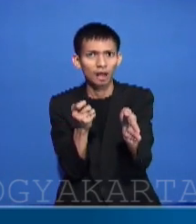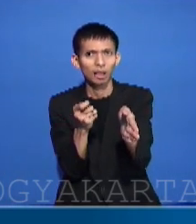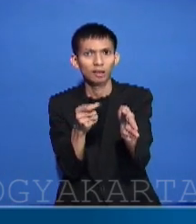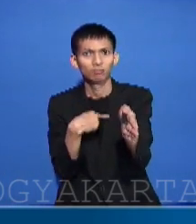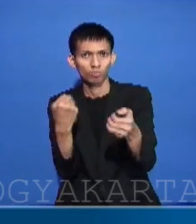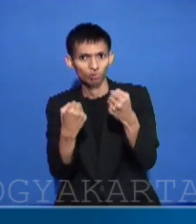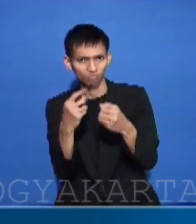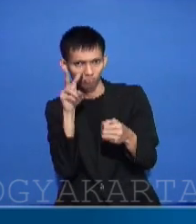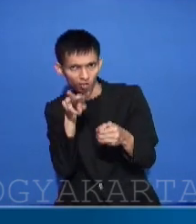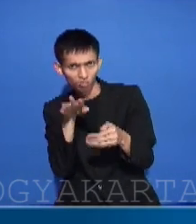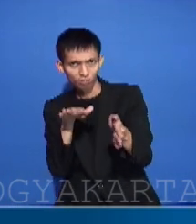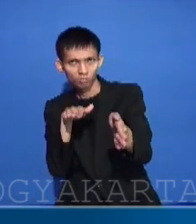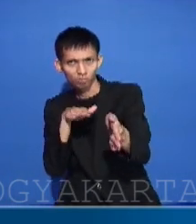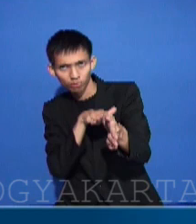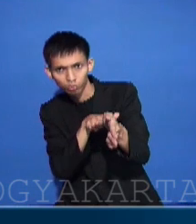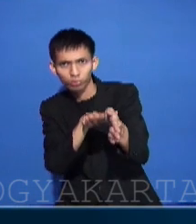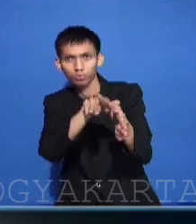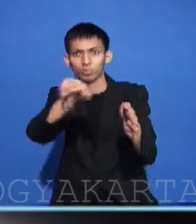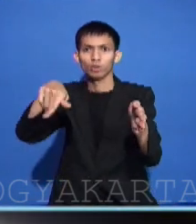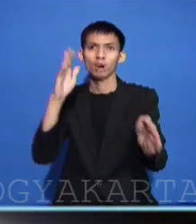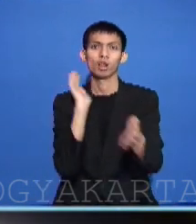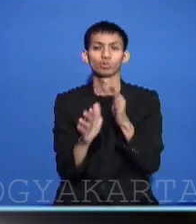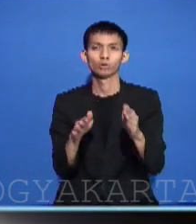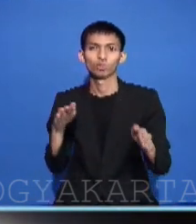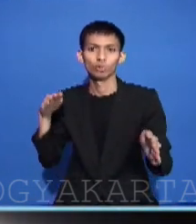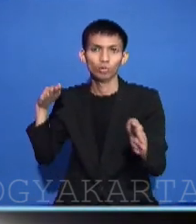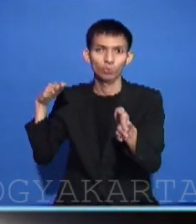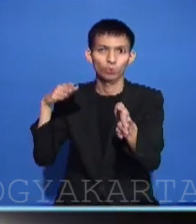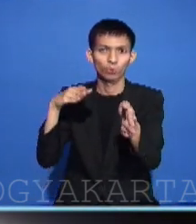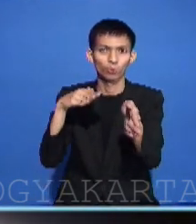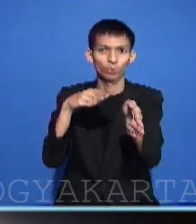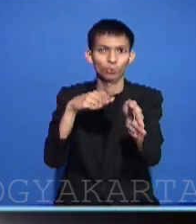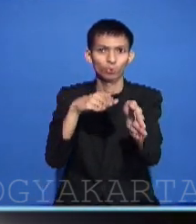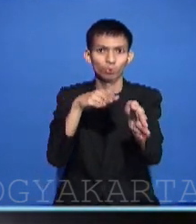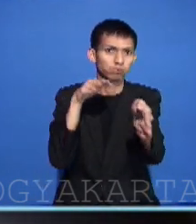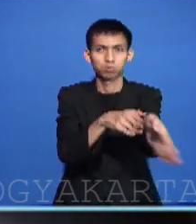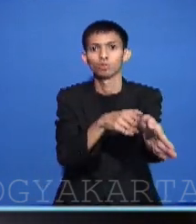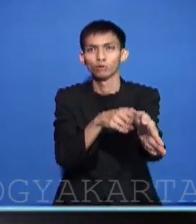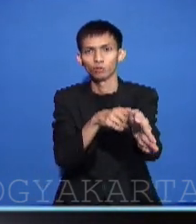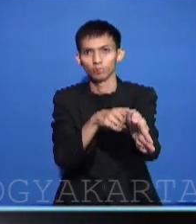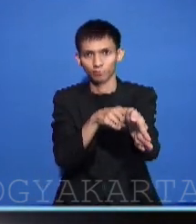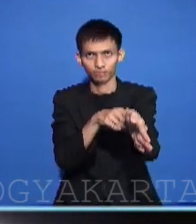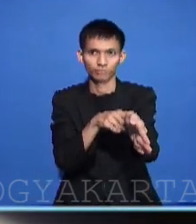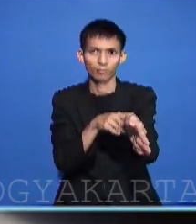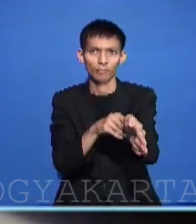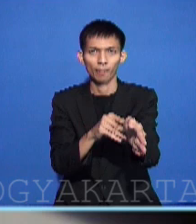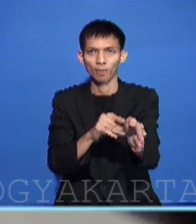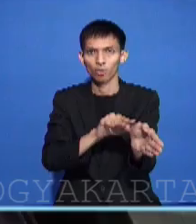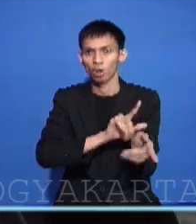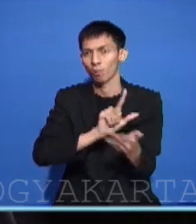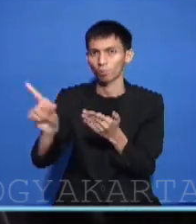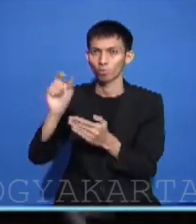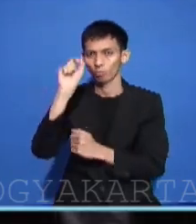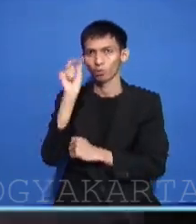kemudian berbalik arah dan mengejar para pelaku. Setelah kedua pelaku berhasil dilumpuhkan, Holik kemudian melaporkan ke pihak